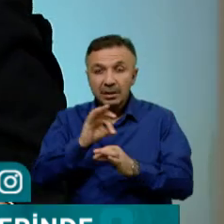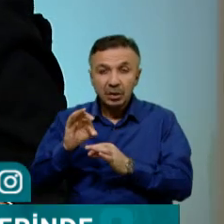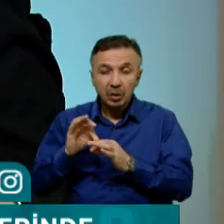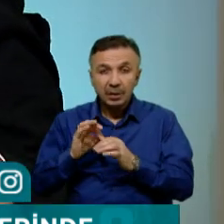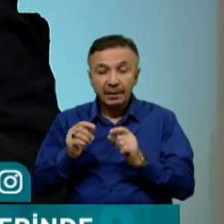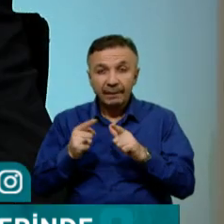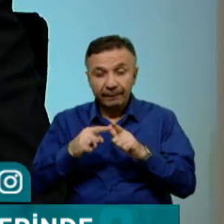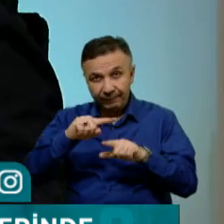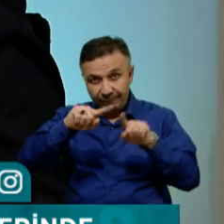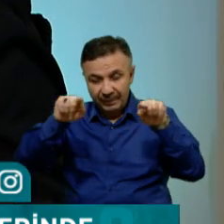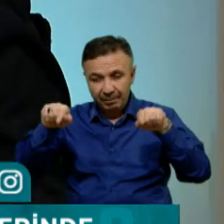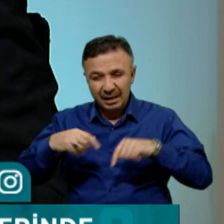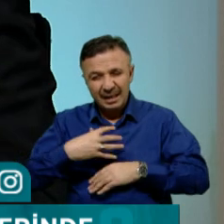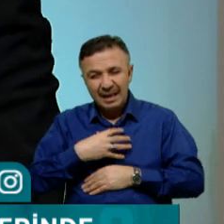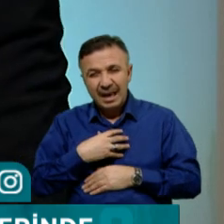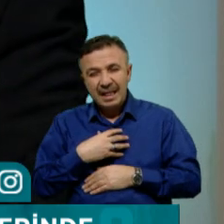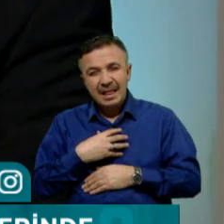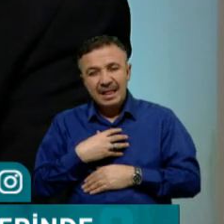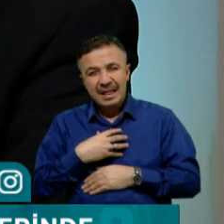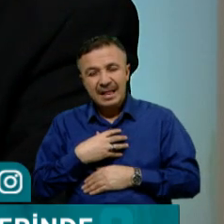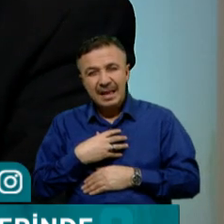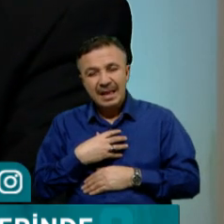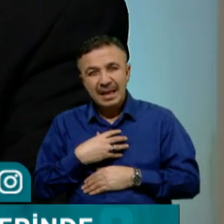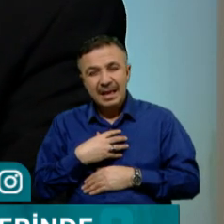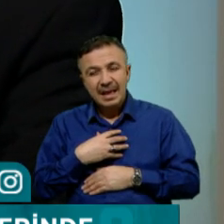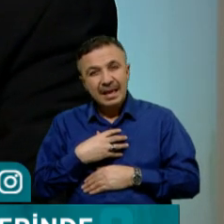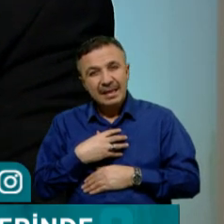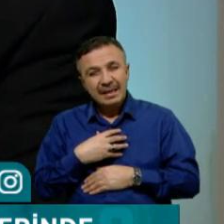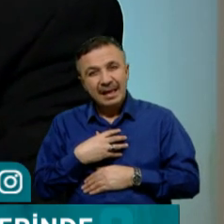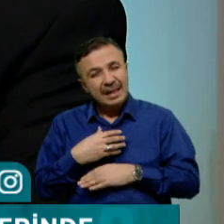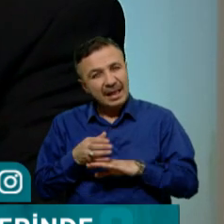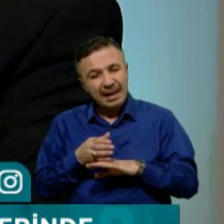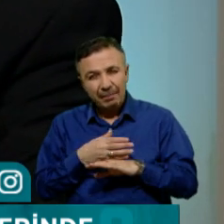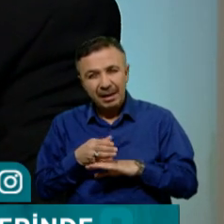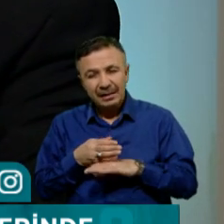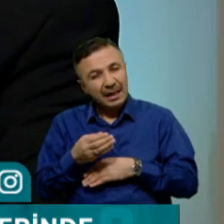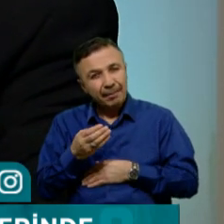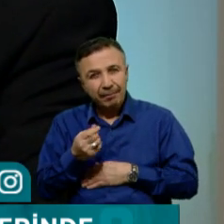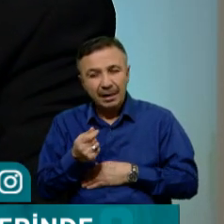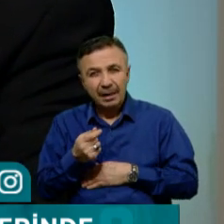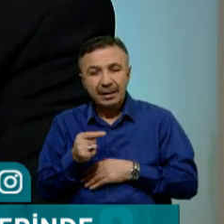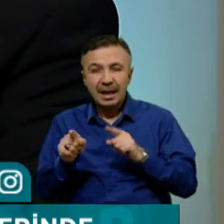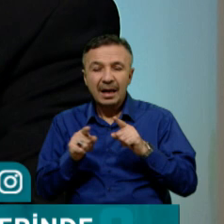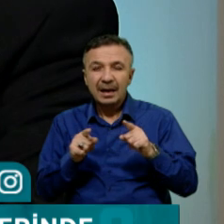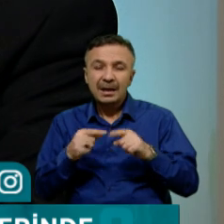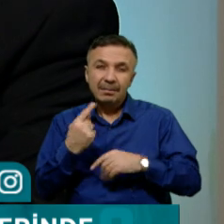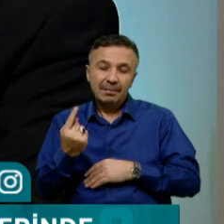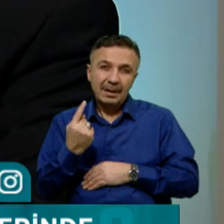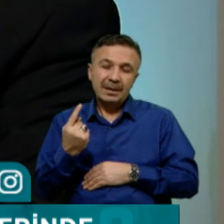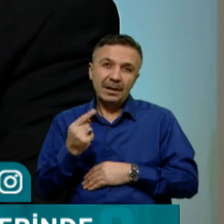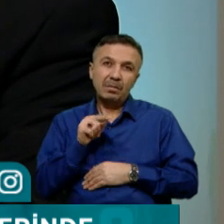kendi kaynaklarından Öz kaynaklarından herhangi bir şeyi bu